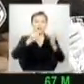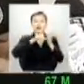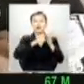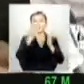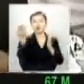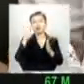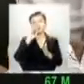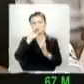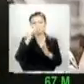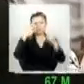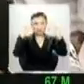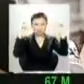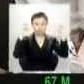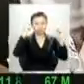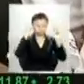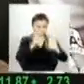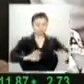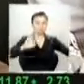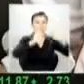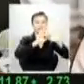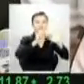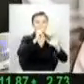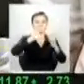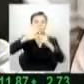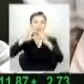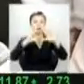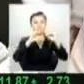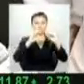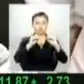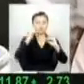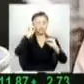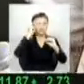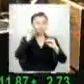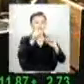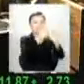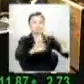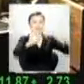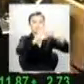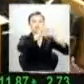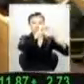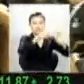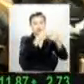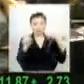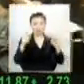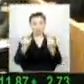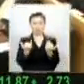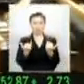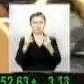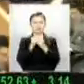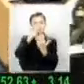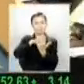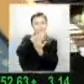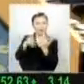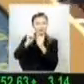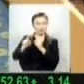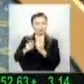ได้ให้ความสำคัญกับการประชุมสภาและการตอบกระทู้แต่ขณะนี้หากนำเรื่องสถานการณ์ต่างๆมาตอบกระทู้อาจจะมีความ